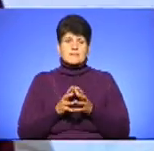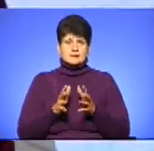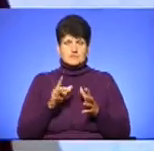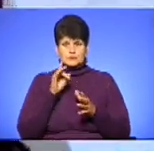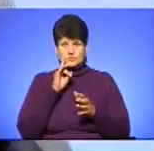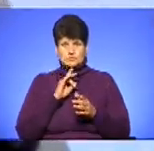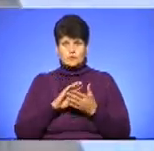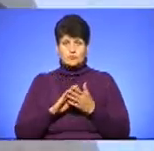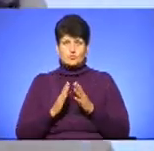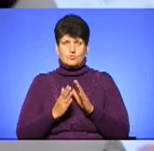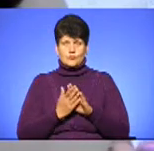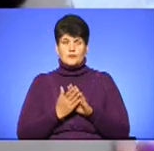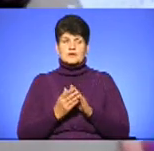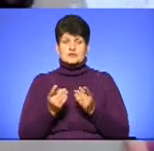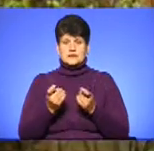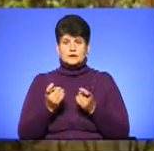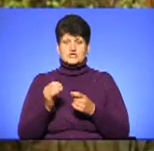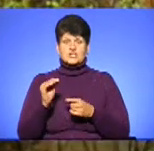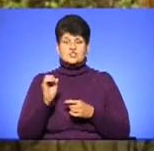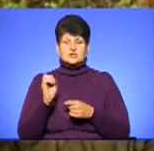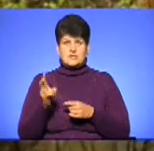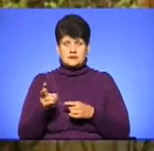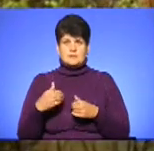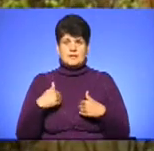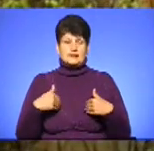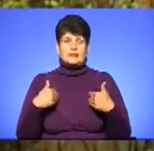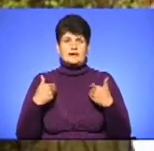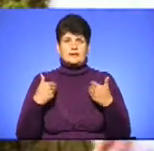комфортні умови, до справи залучили ЖЕКи. Ми надаємо